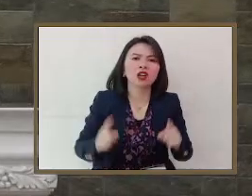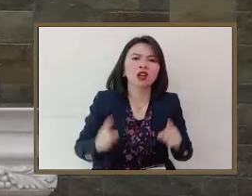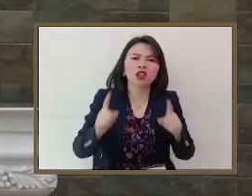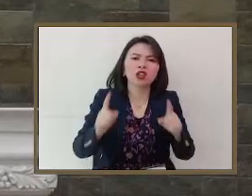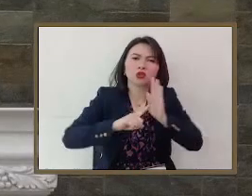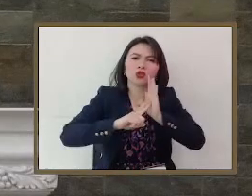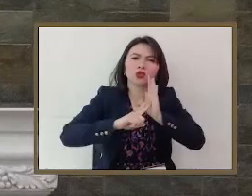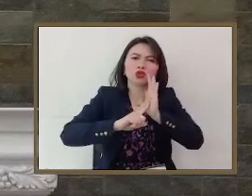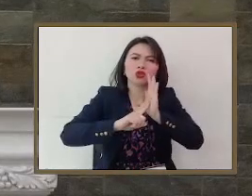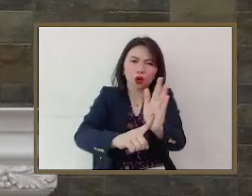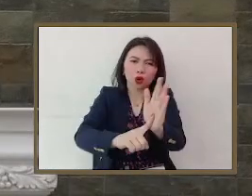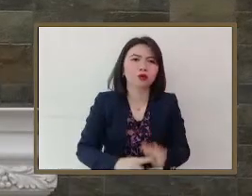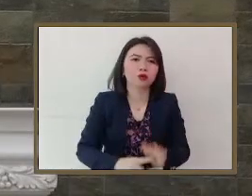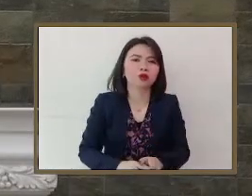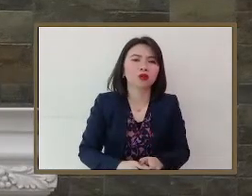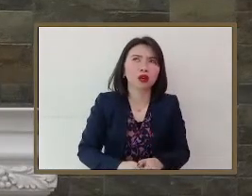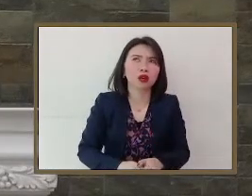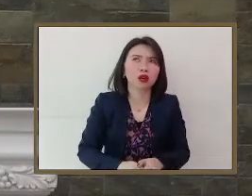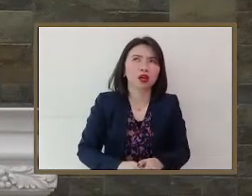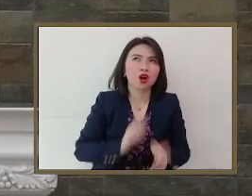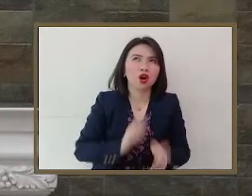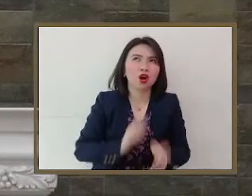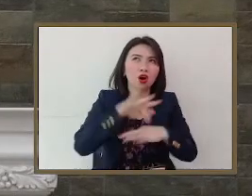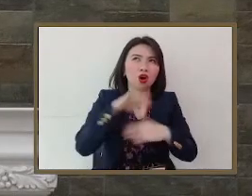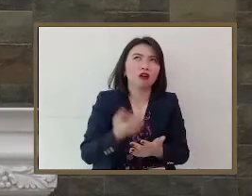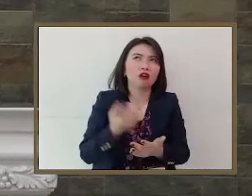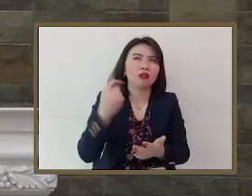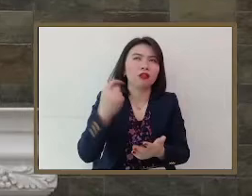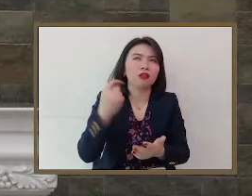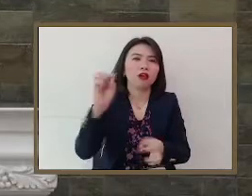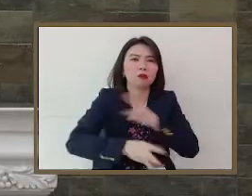ang lahat ng patalastas ng mundo.